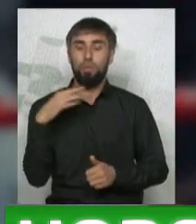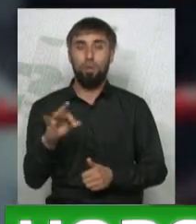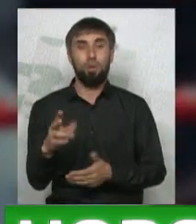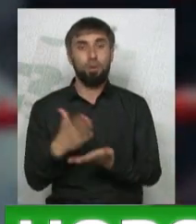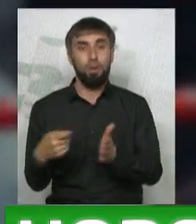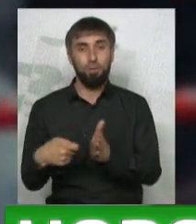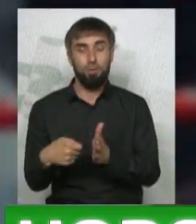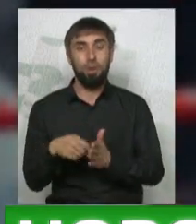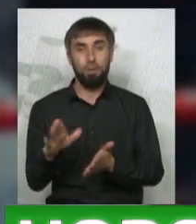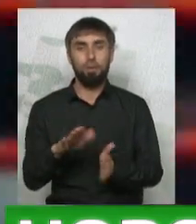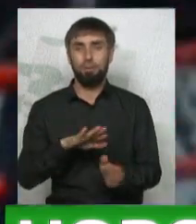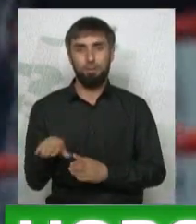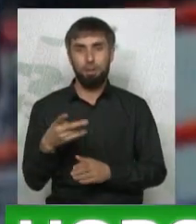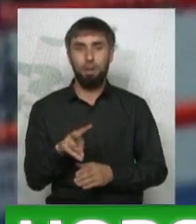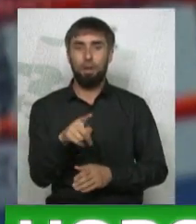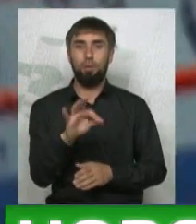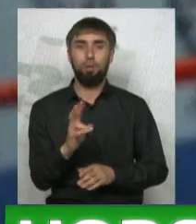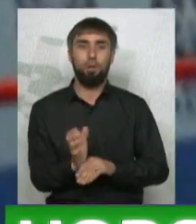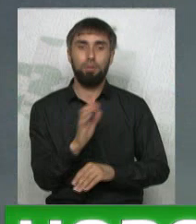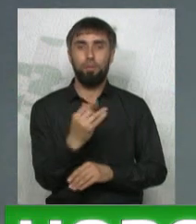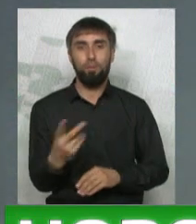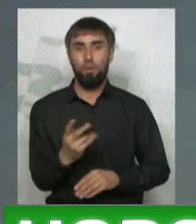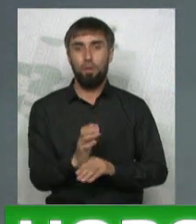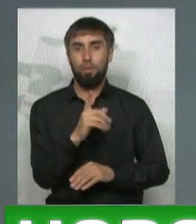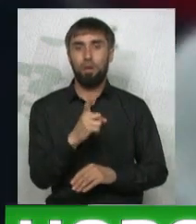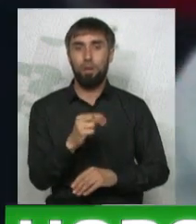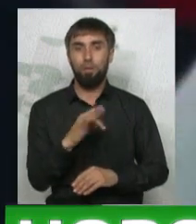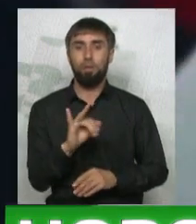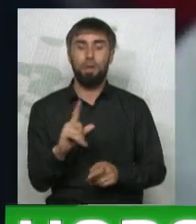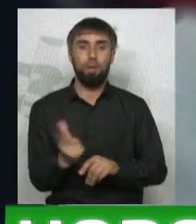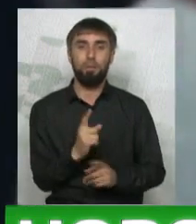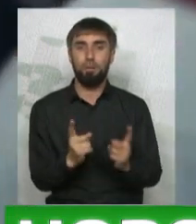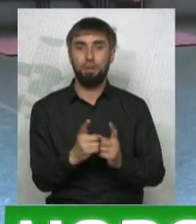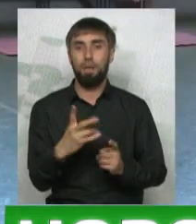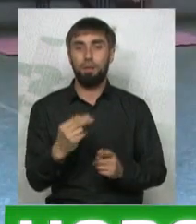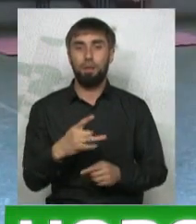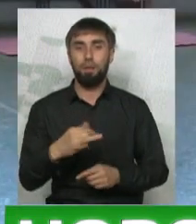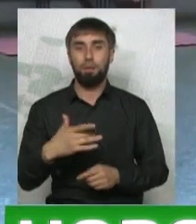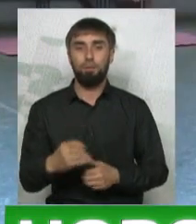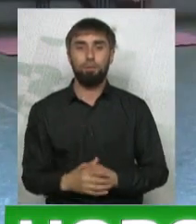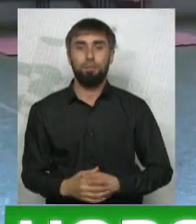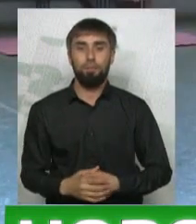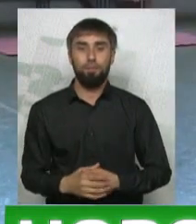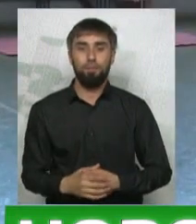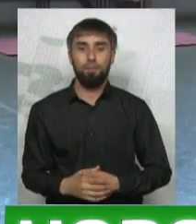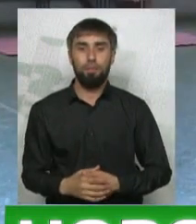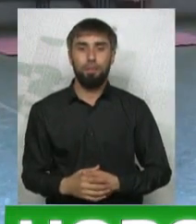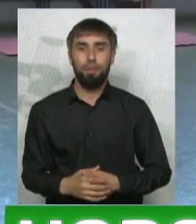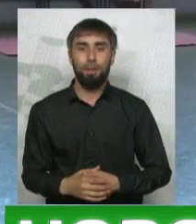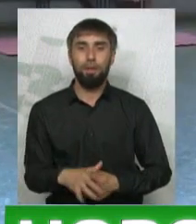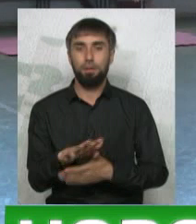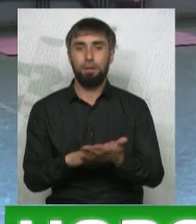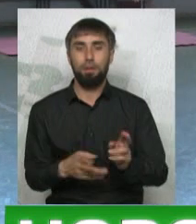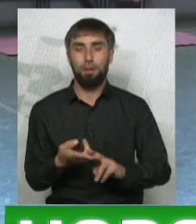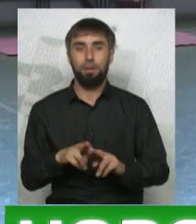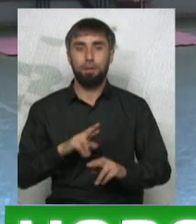оба спортсмена отправятся в Хабаровск на чемпионат страны и, возможно, снова встретятся на ринге. Дальше, это,